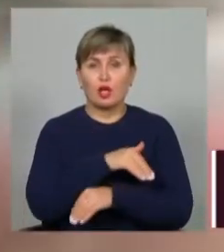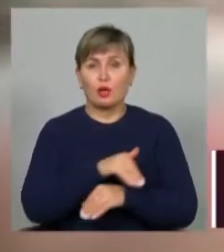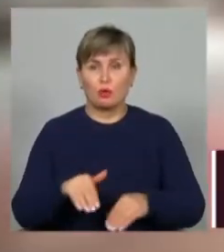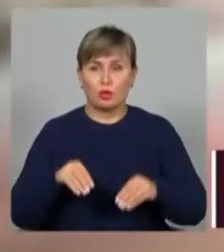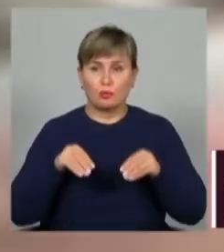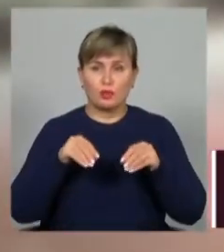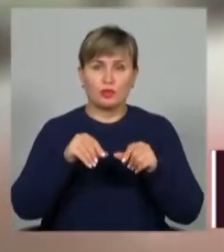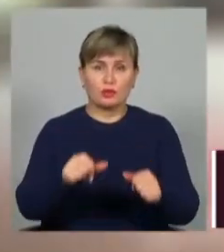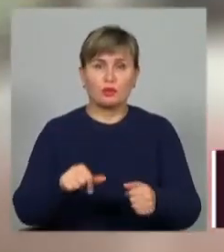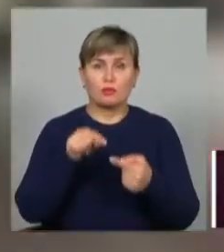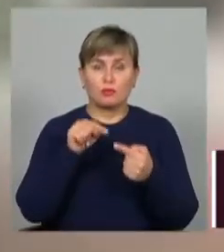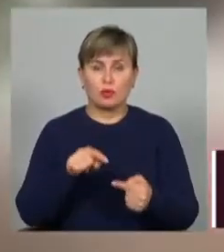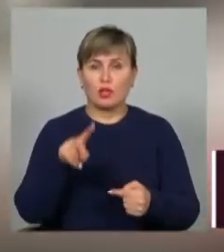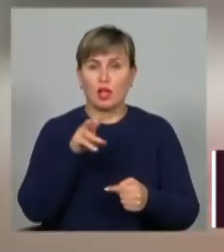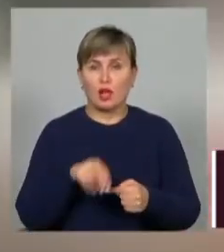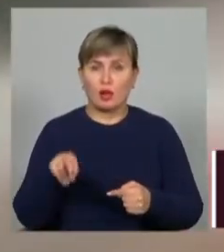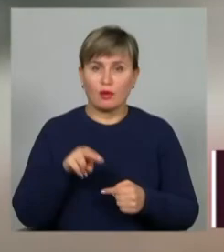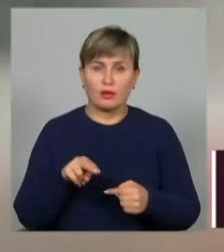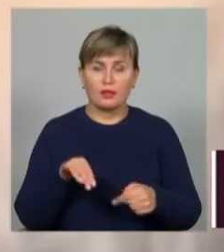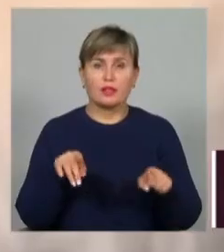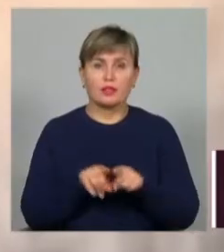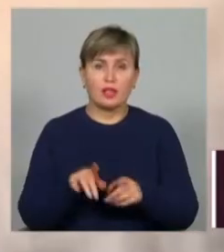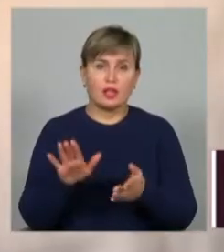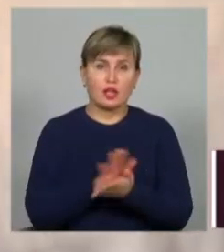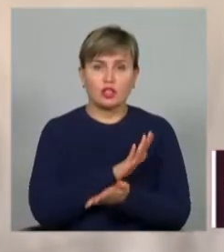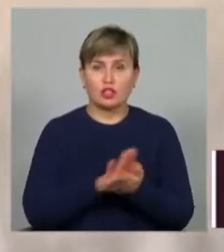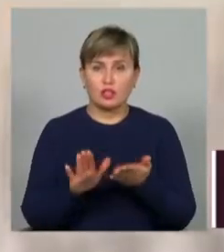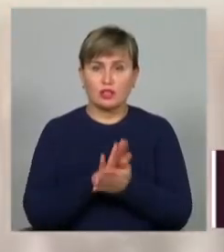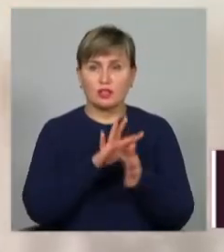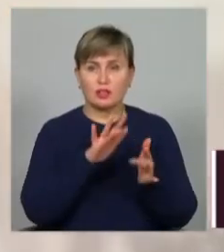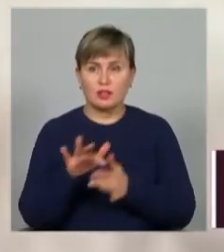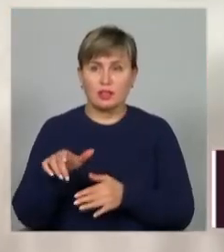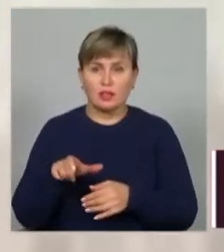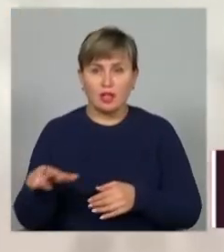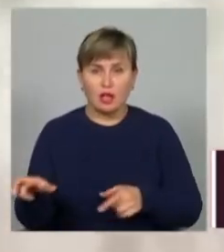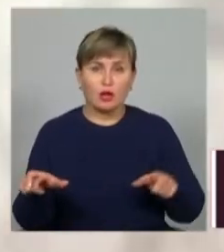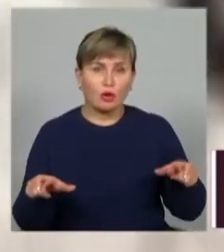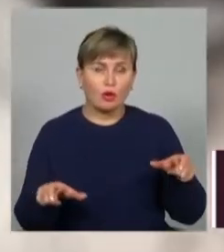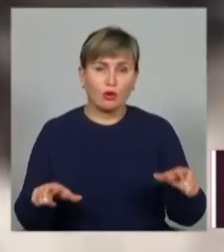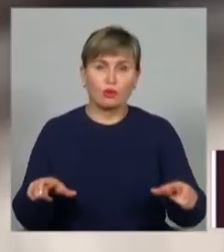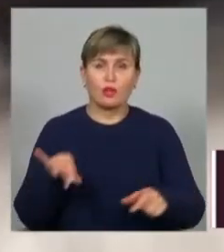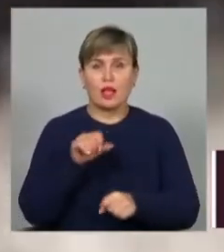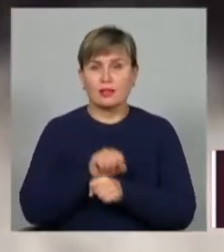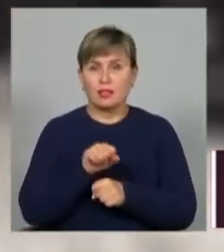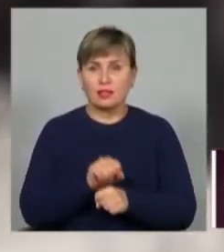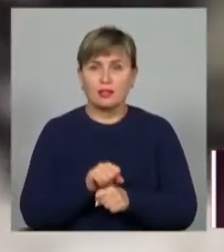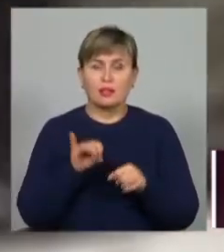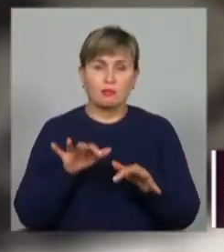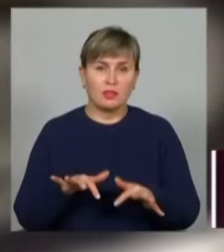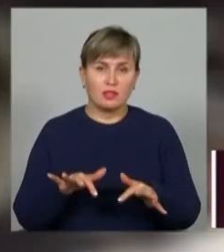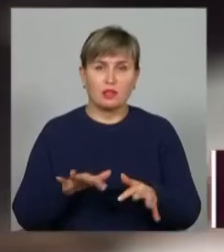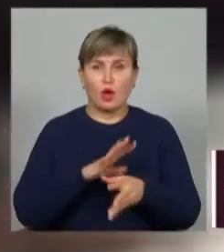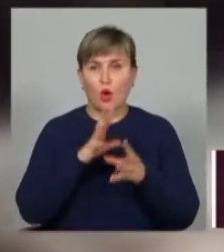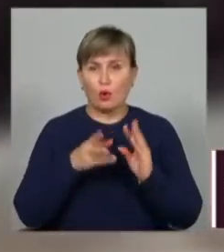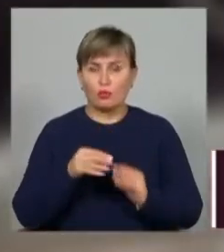посыпали противогололедными материалами. Они также расчищают от снега тротуары, пешеходные зоны, остановки и места